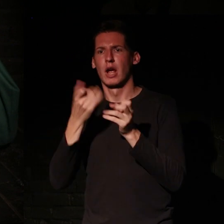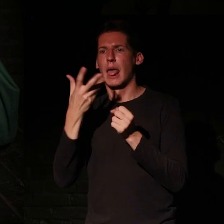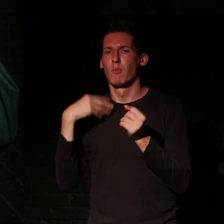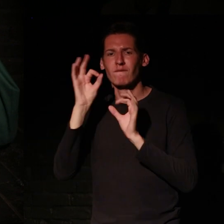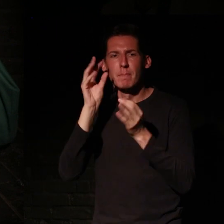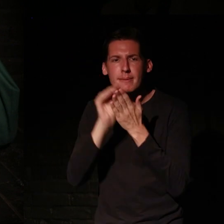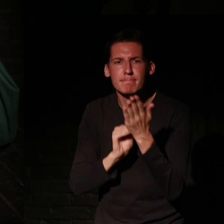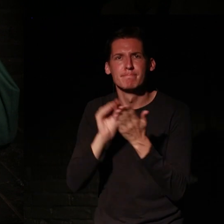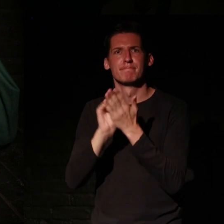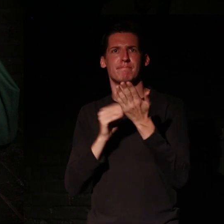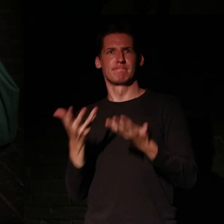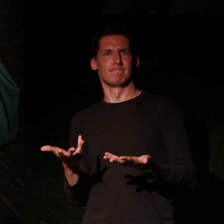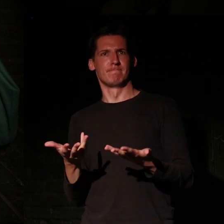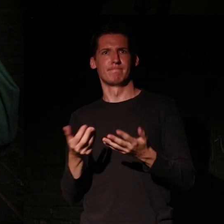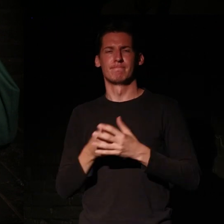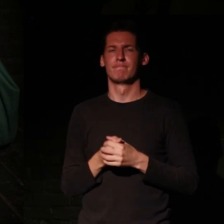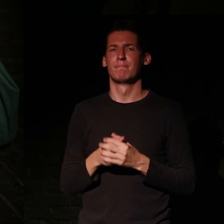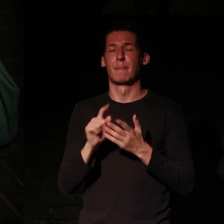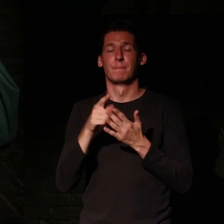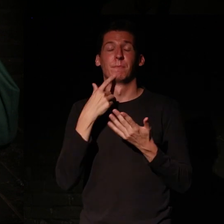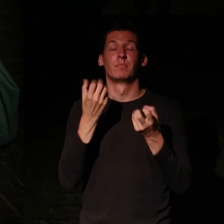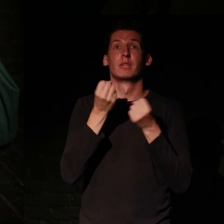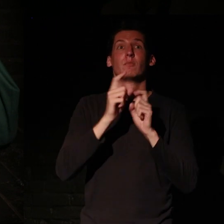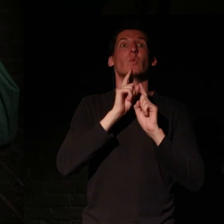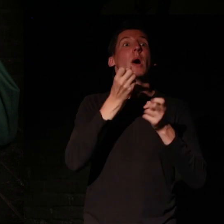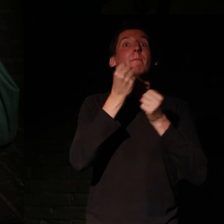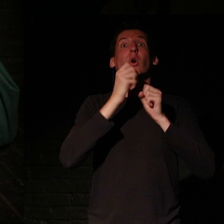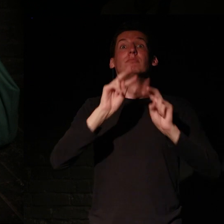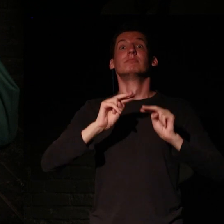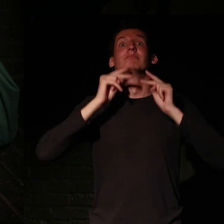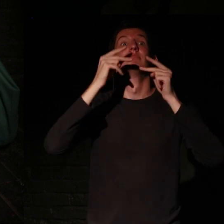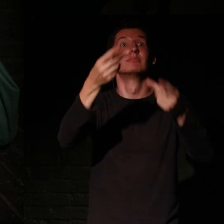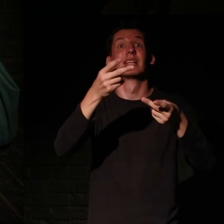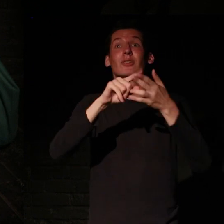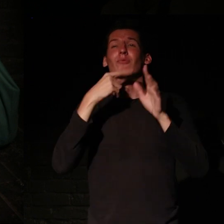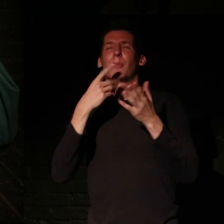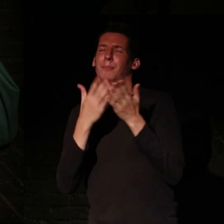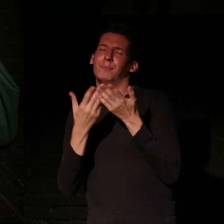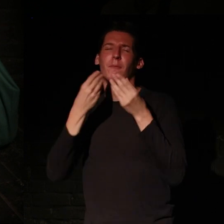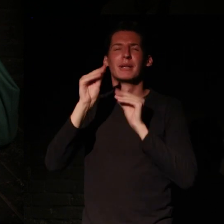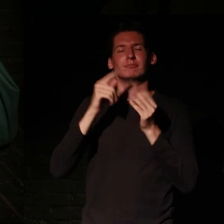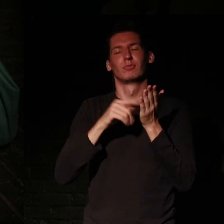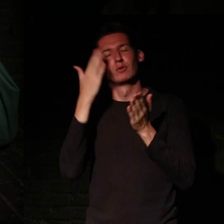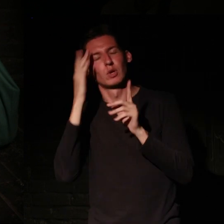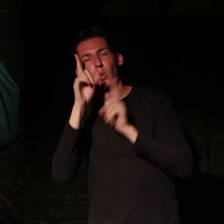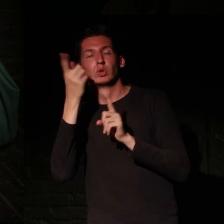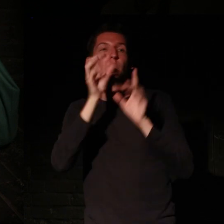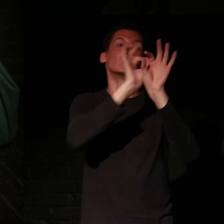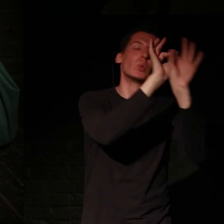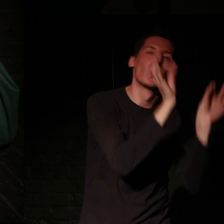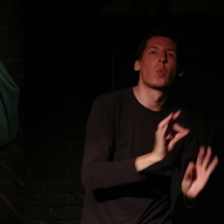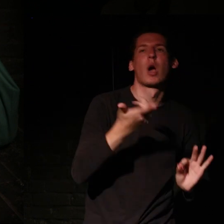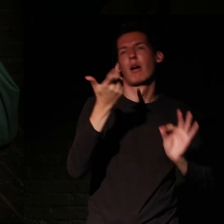napisane, niekoniecznie polegać na jakichś przekazach z drugiej ręki. No bo wiadomo, że czy w sztuce, czy